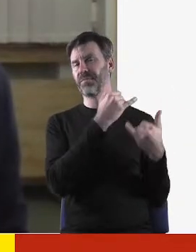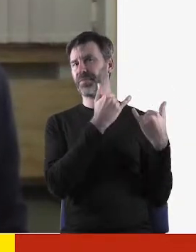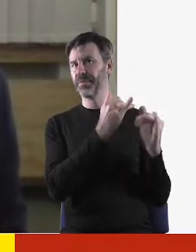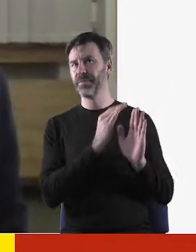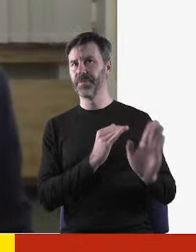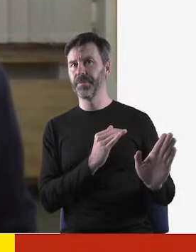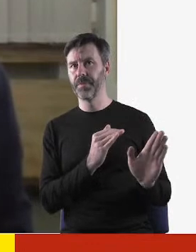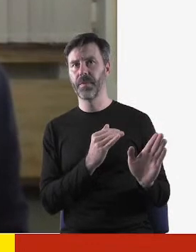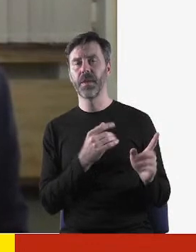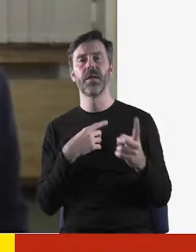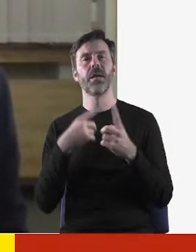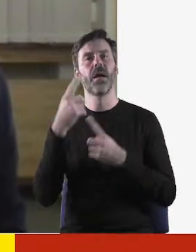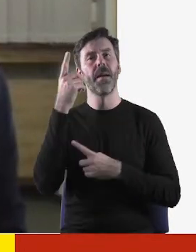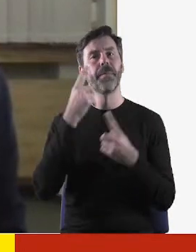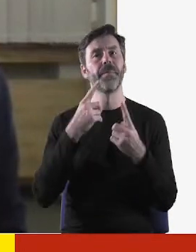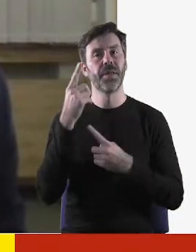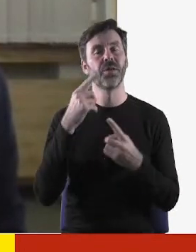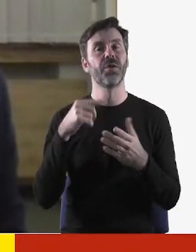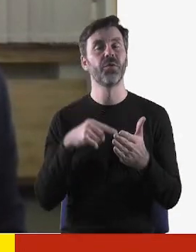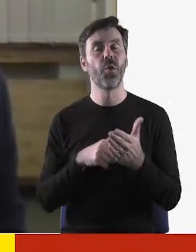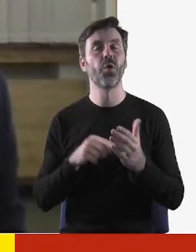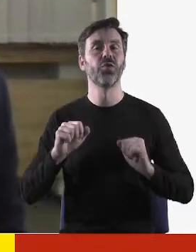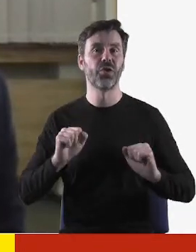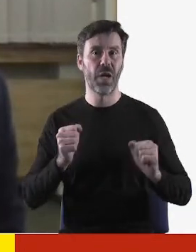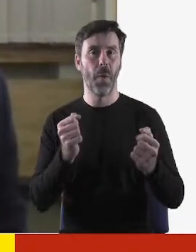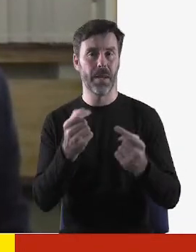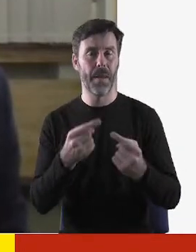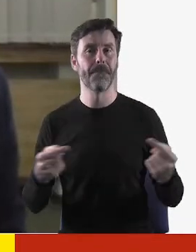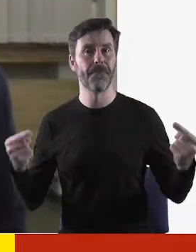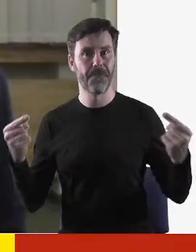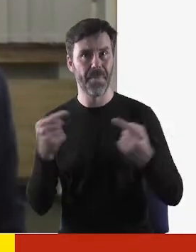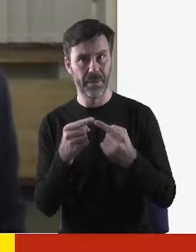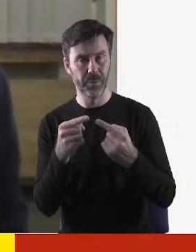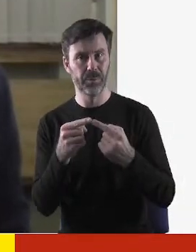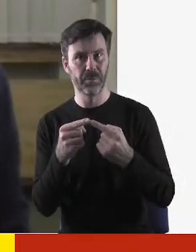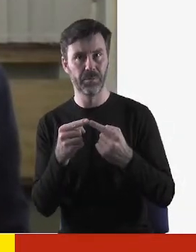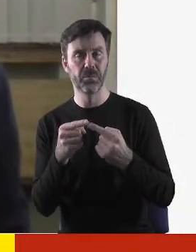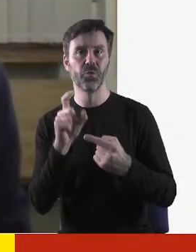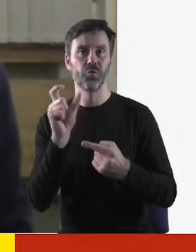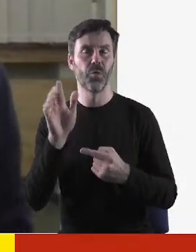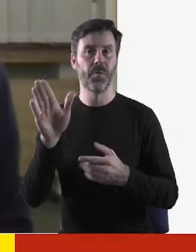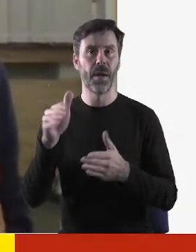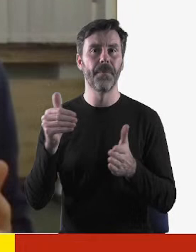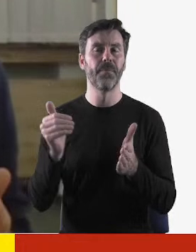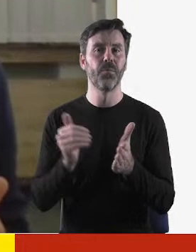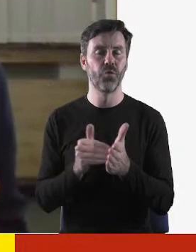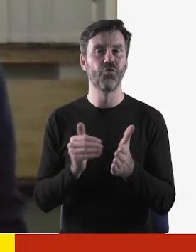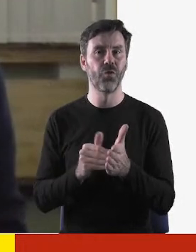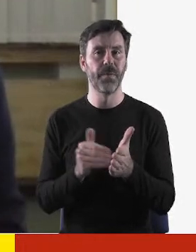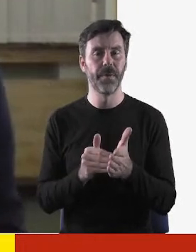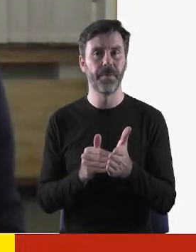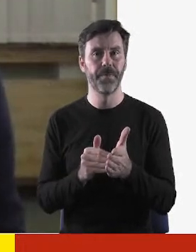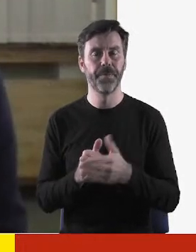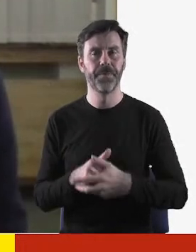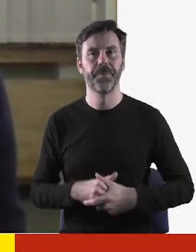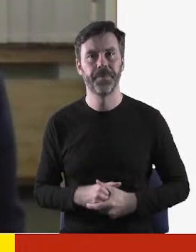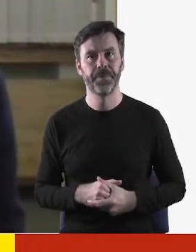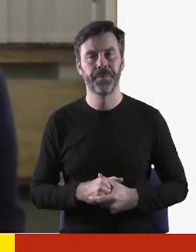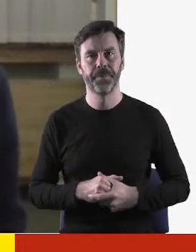że te działania są adekwatne w stosunku do potrzeb. Jeśli chodzi